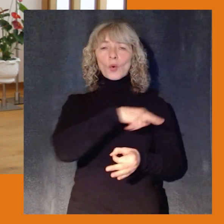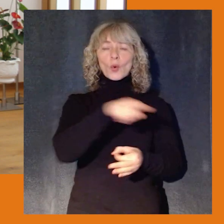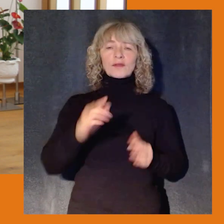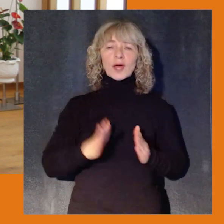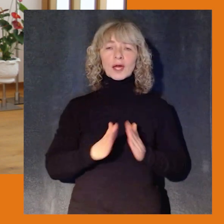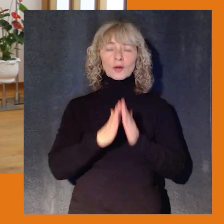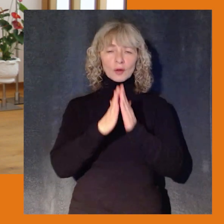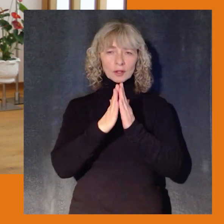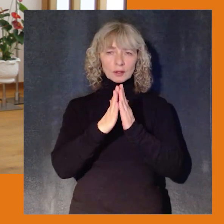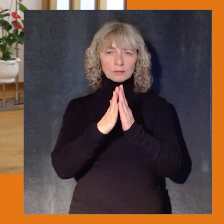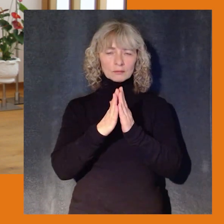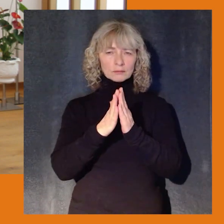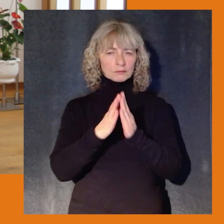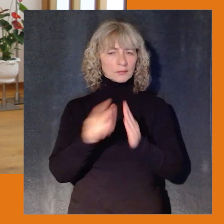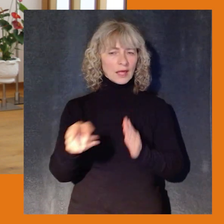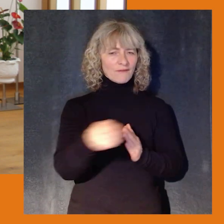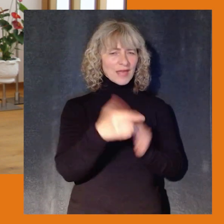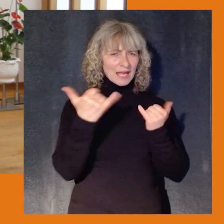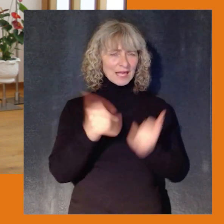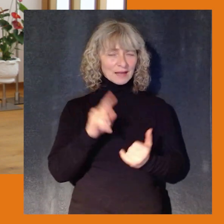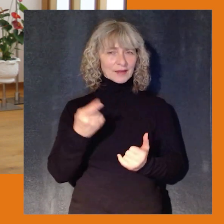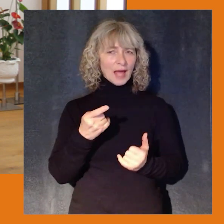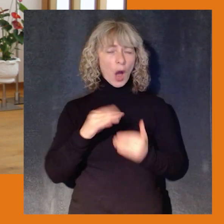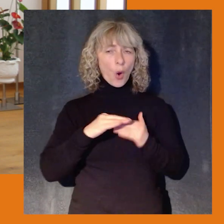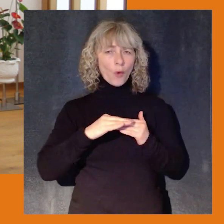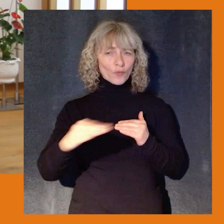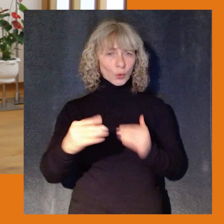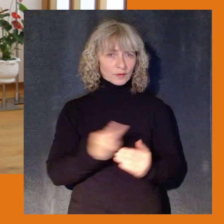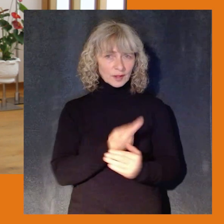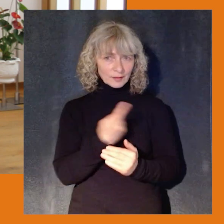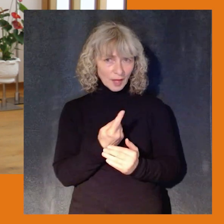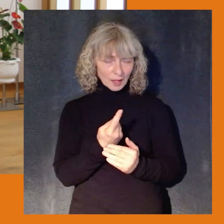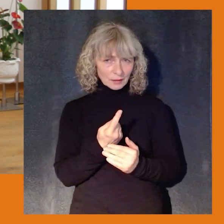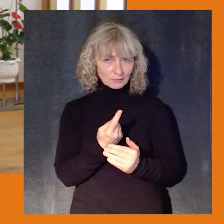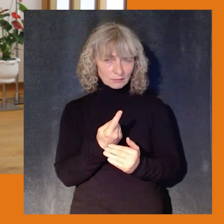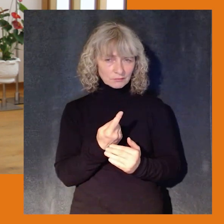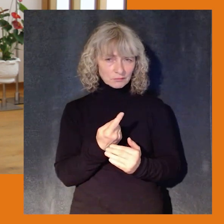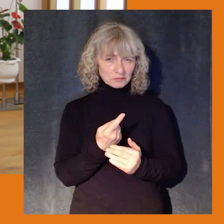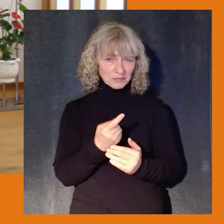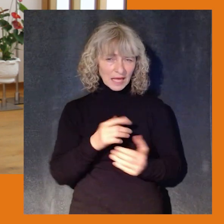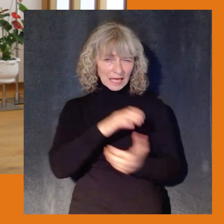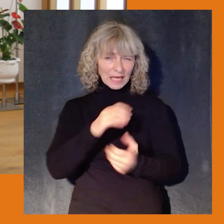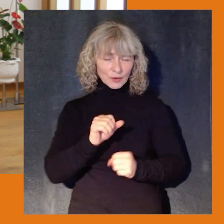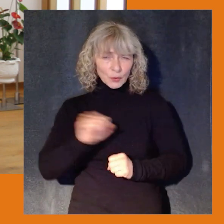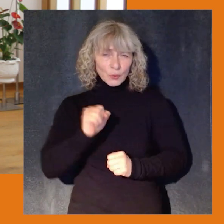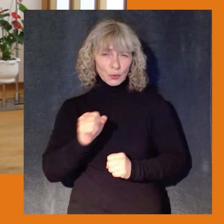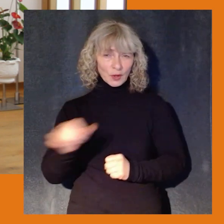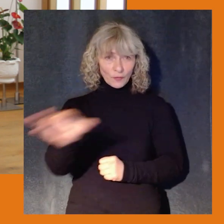Sind wir nicht in einer Wüstenzeit, in einer großen, uns erschütternden Krise?